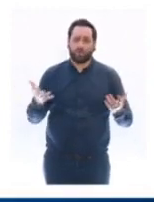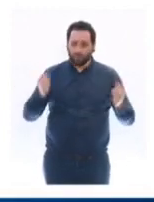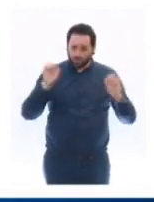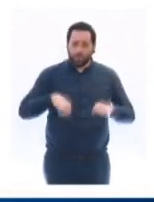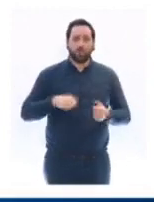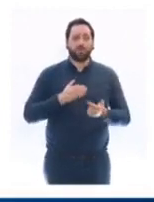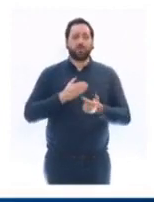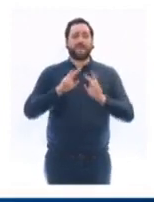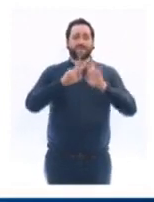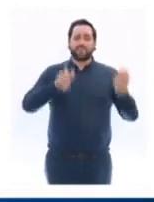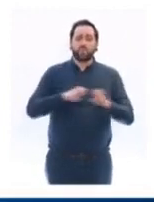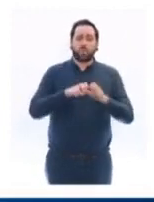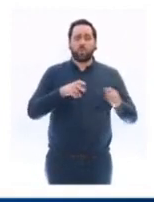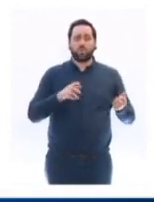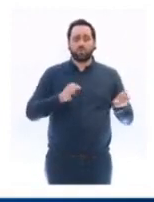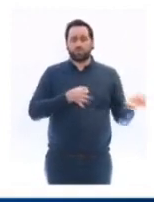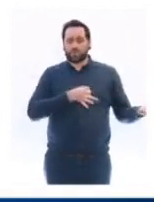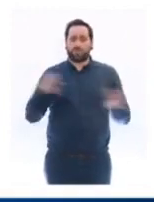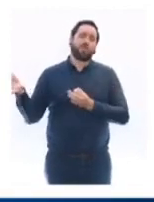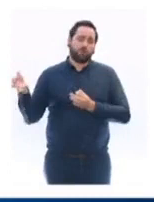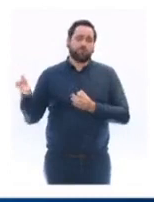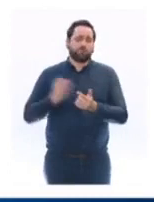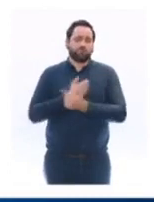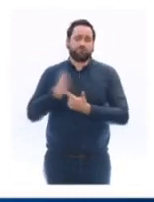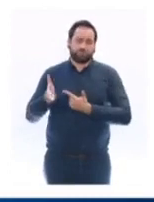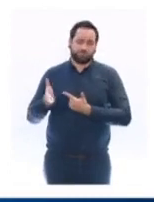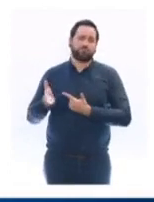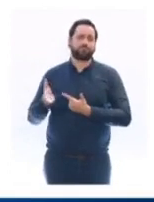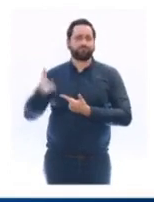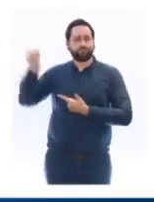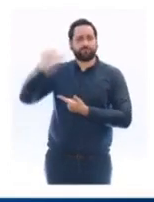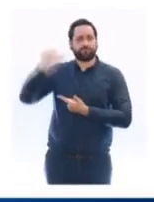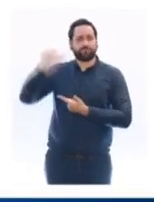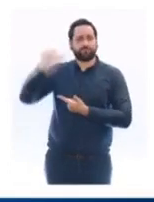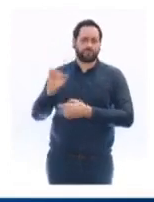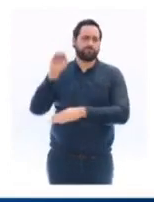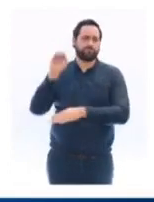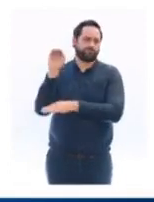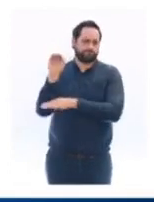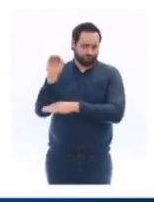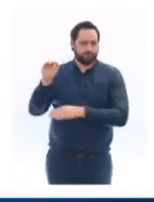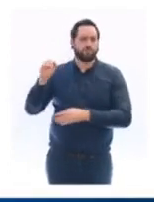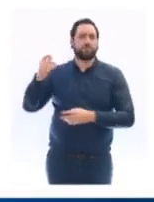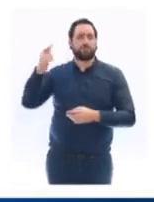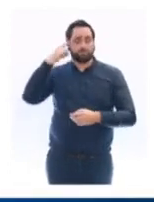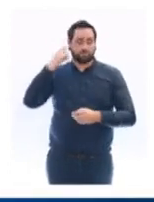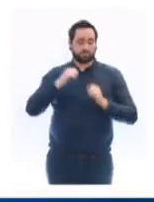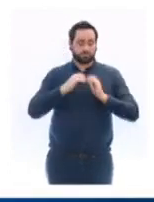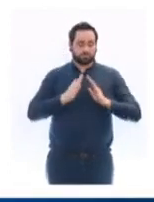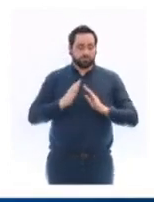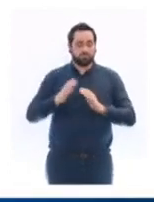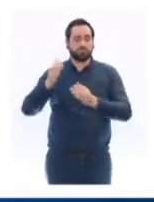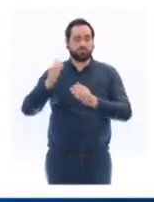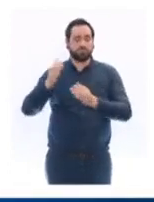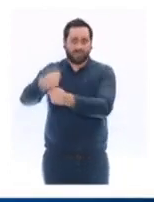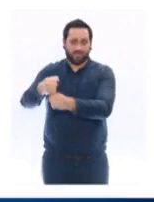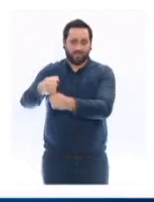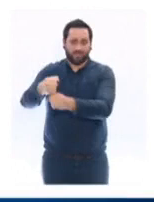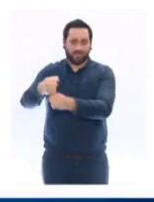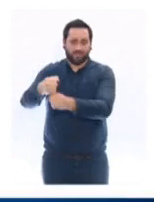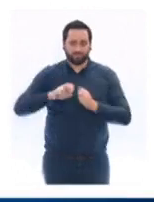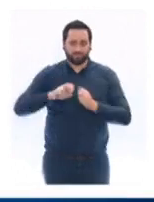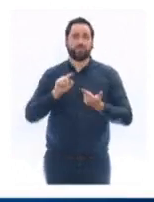délivrées par votre employeur pour les déplacements entre le domicile et le travail, par l'établissement scolaire de